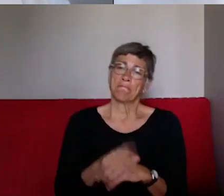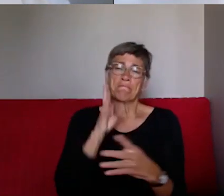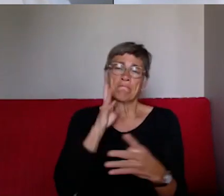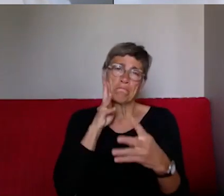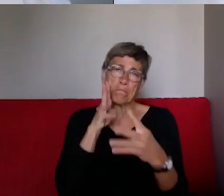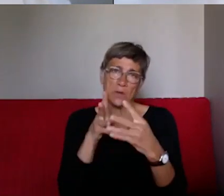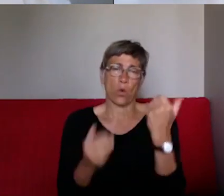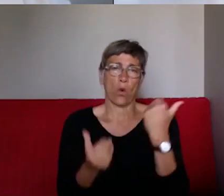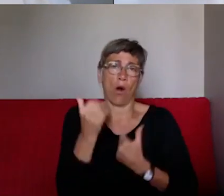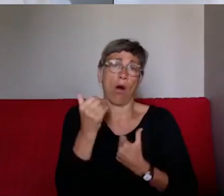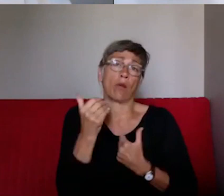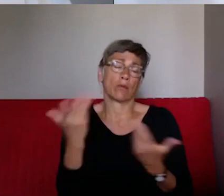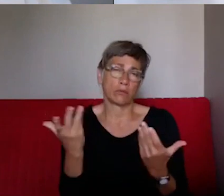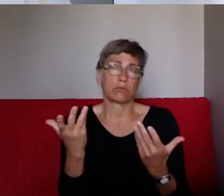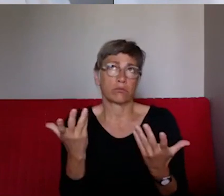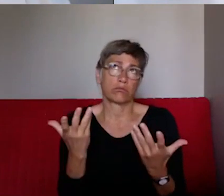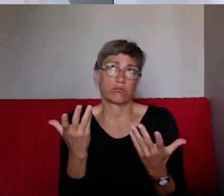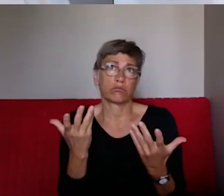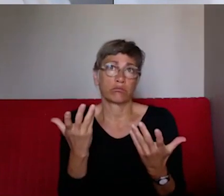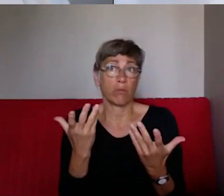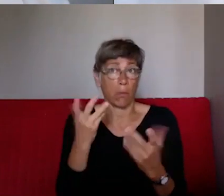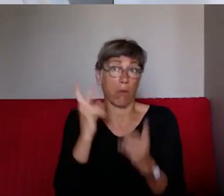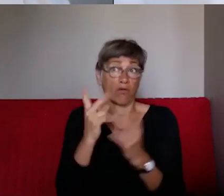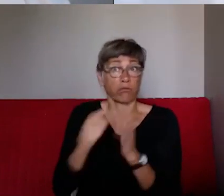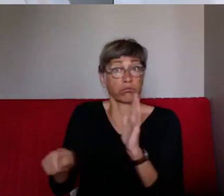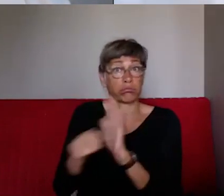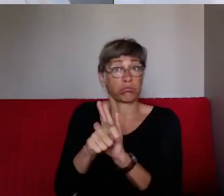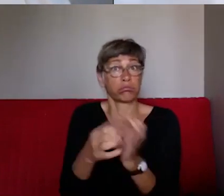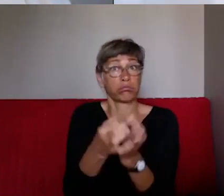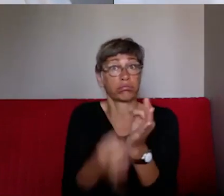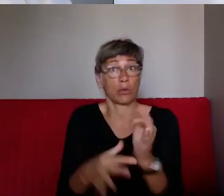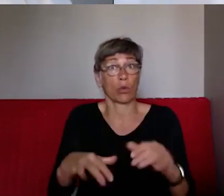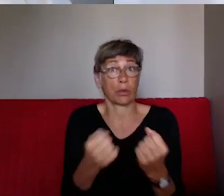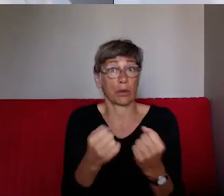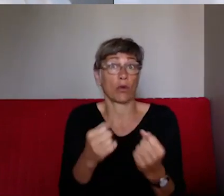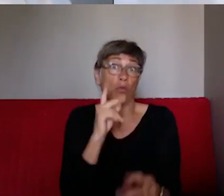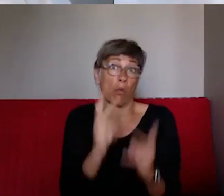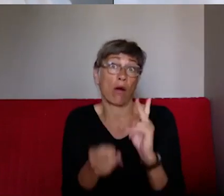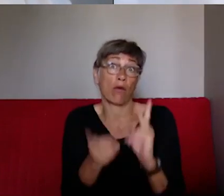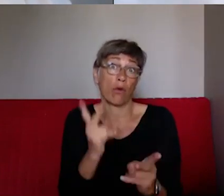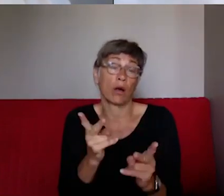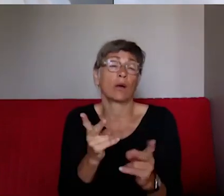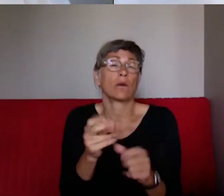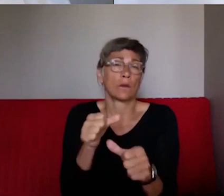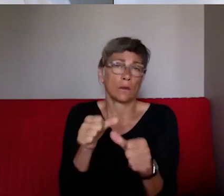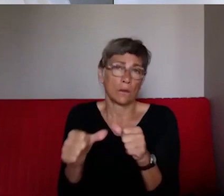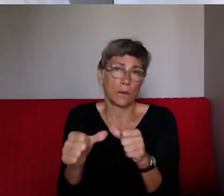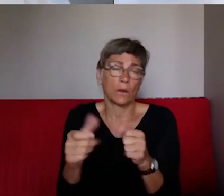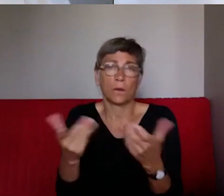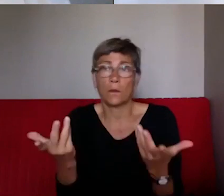compétences, le bilan de compétences peut être financé par la mission handicap. Si toutefois, on n'a pas